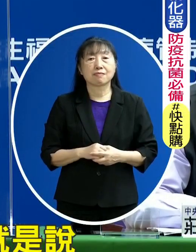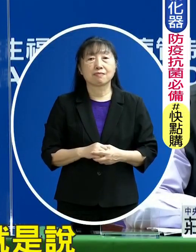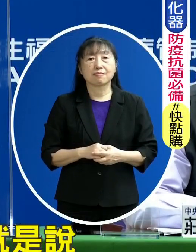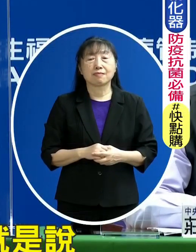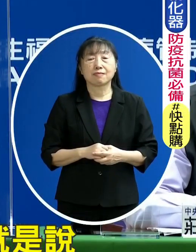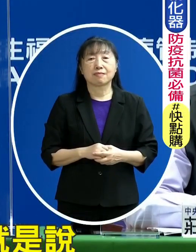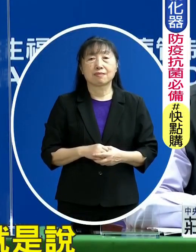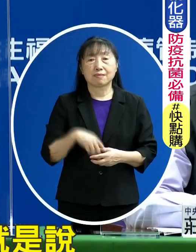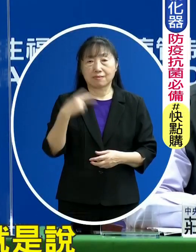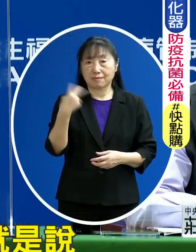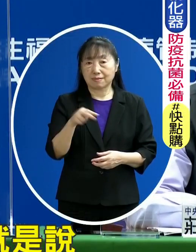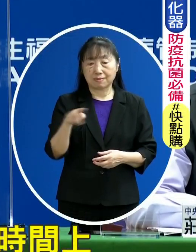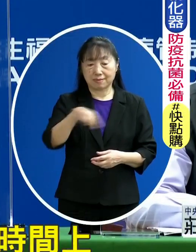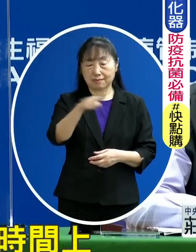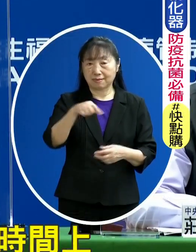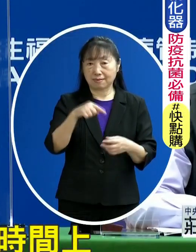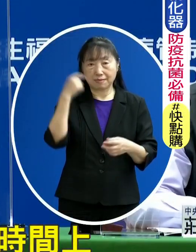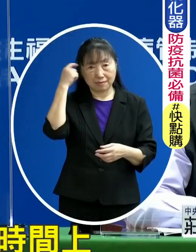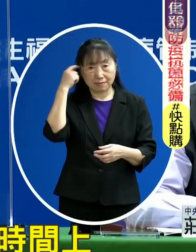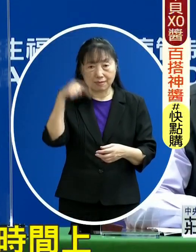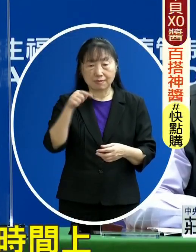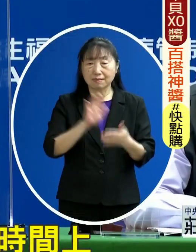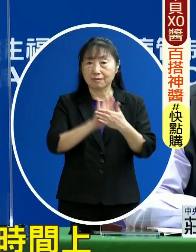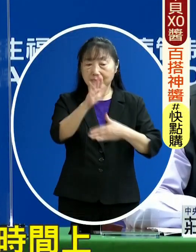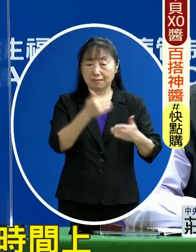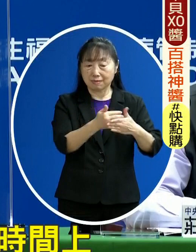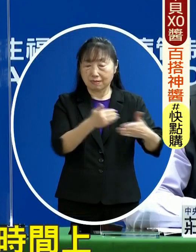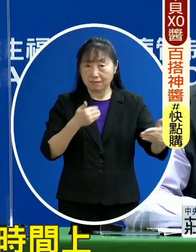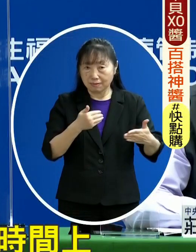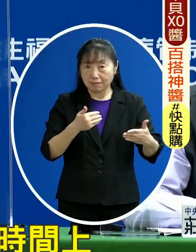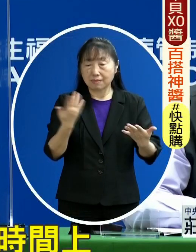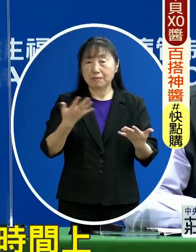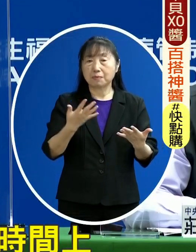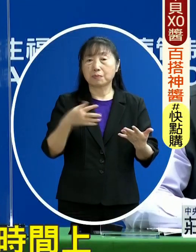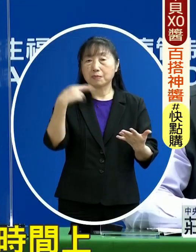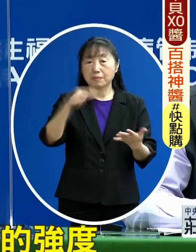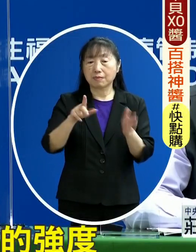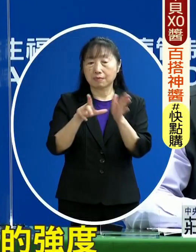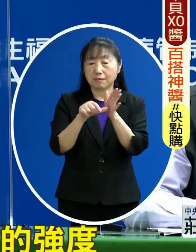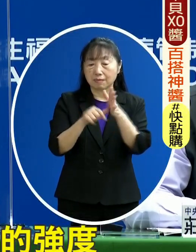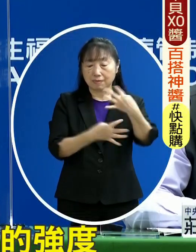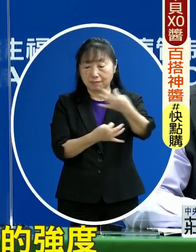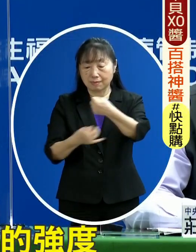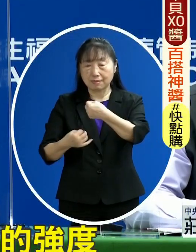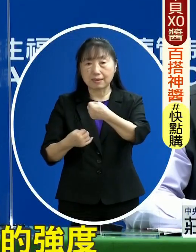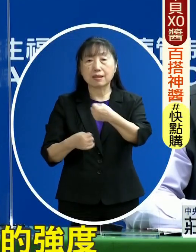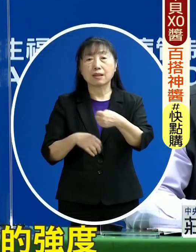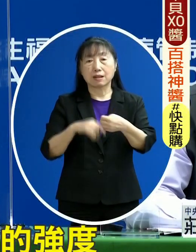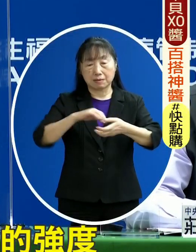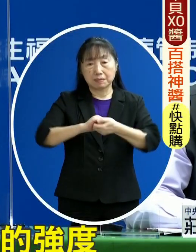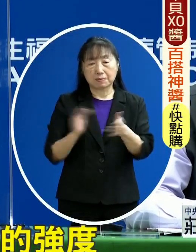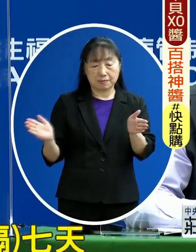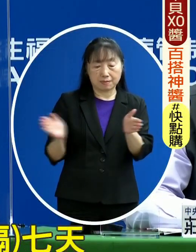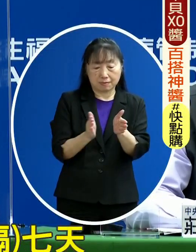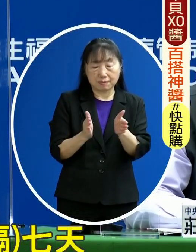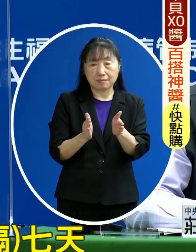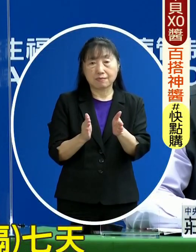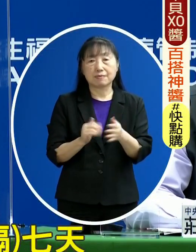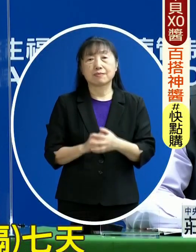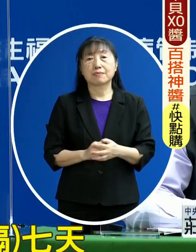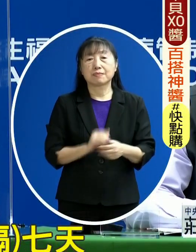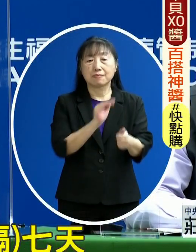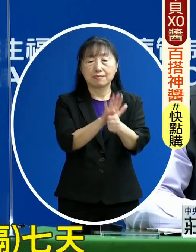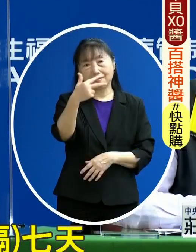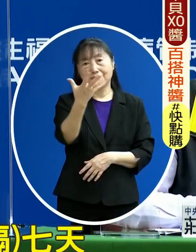大家都认为就是说在未来在居隔的强度或时间上那必然是要缩短减低它的一